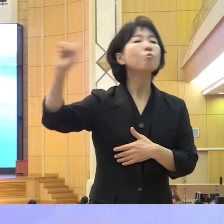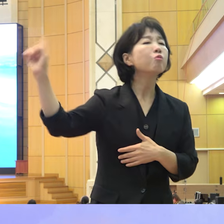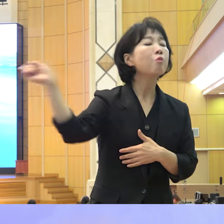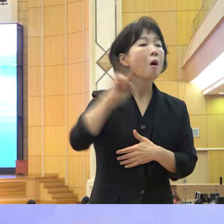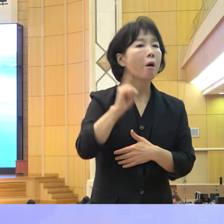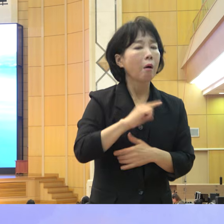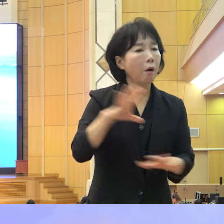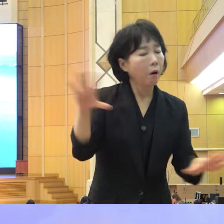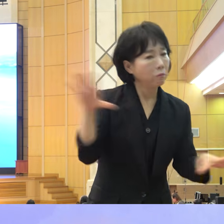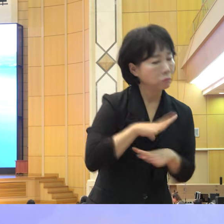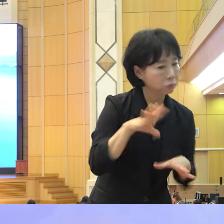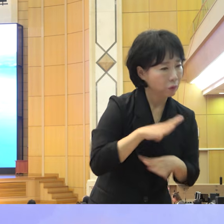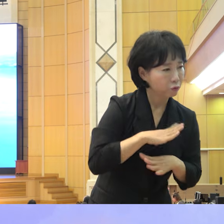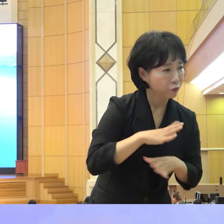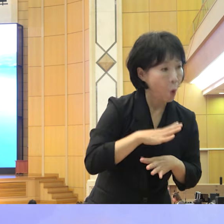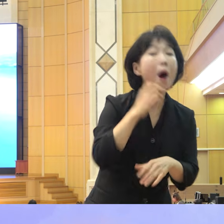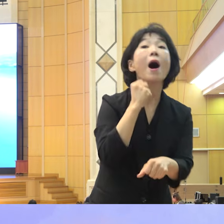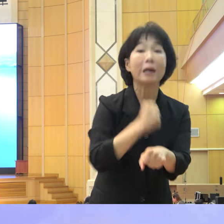무엇